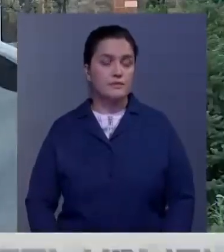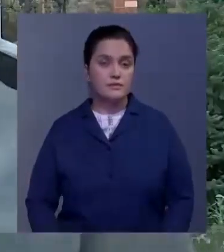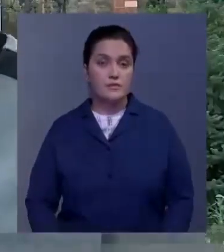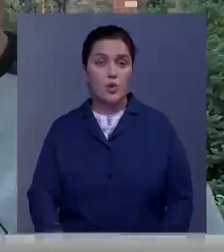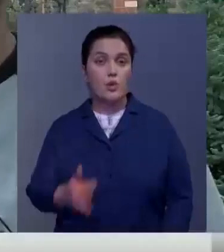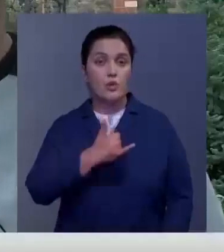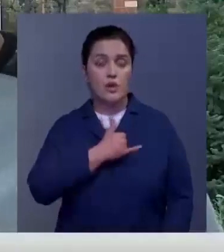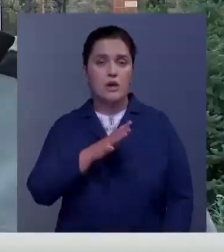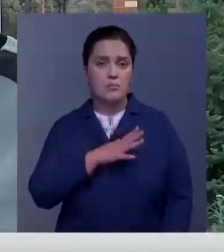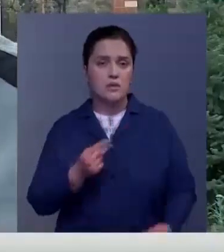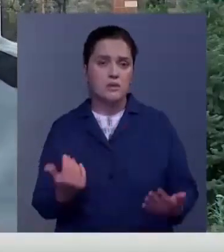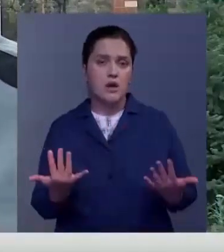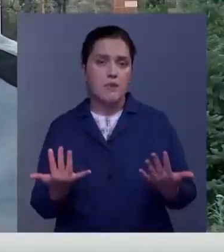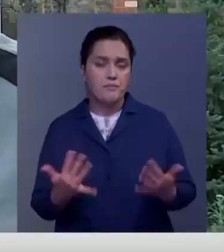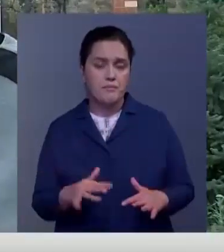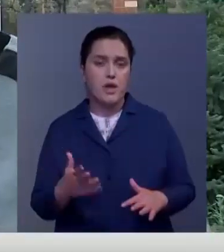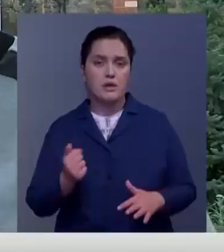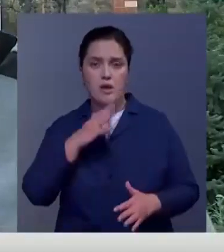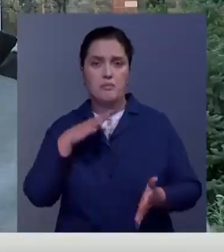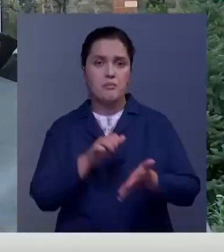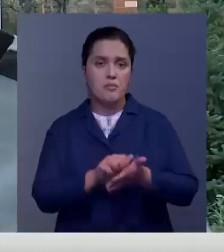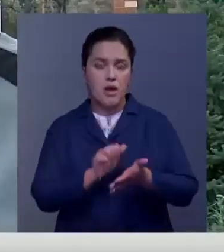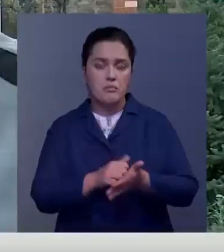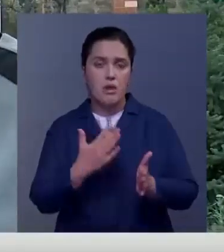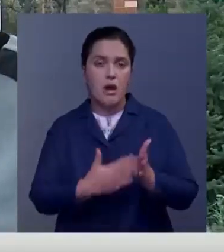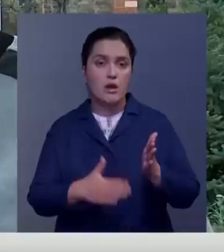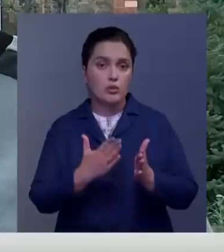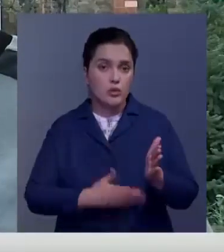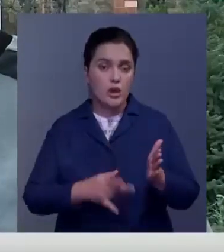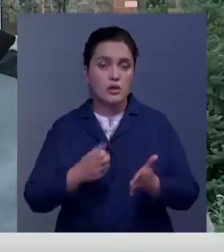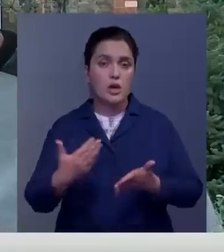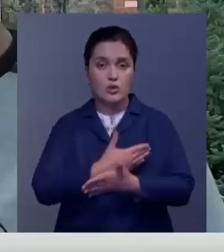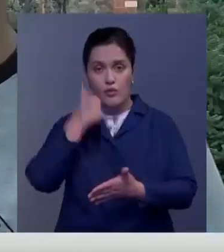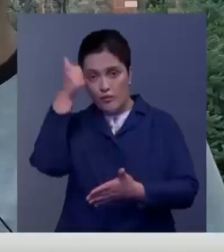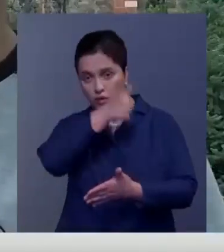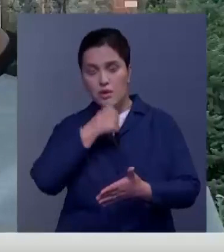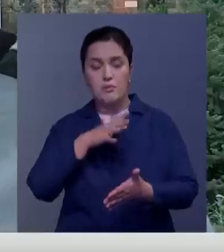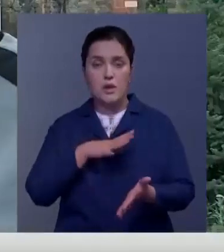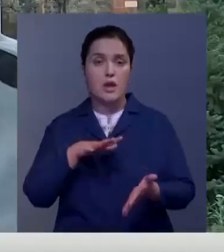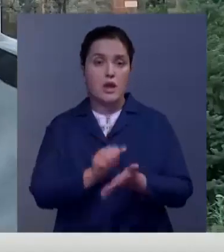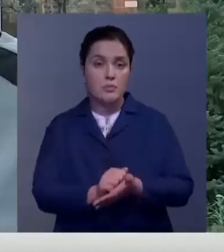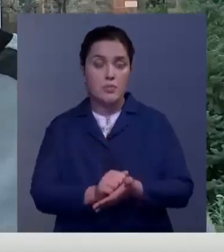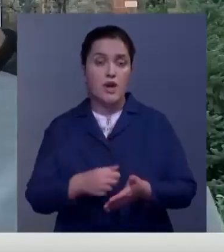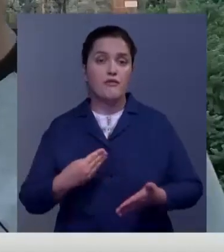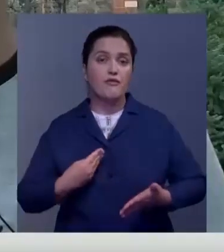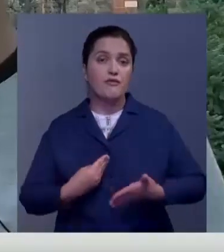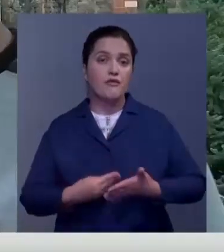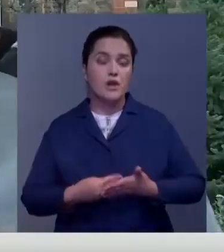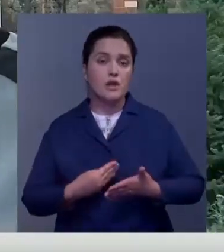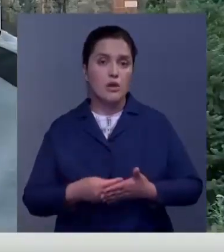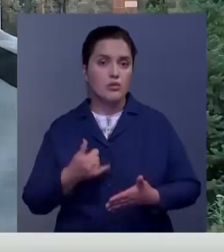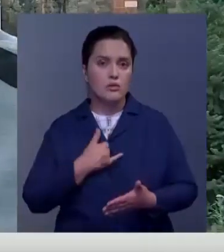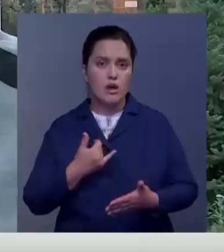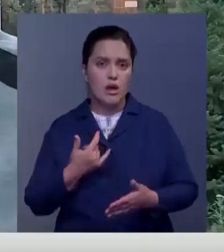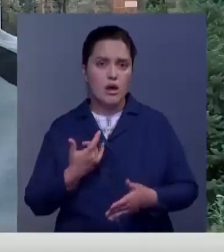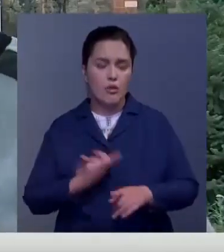У нас были потери, очень большое число брони было аннулировано, даже на Новый год люди уже бронировали. С финансовой точки зрения это было